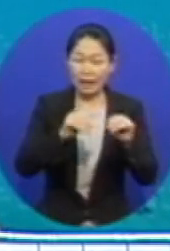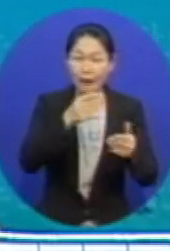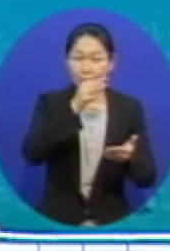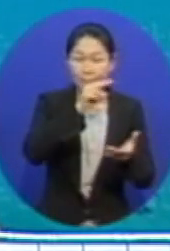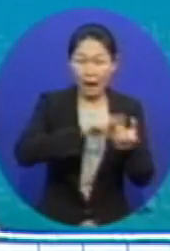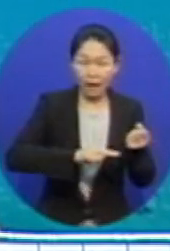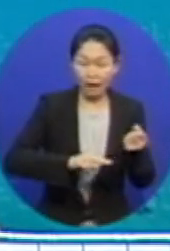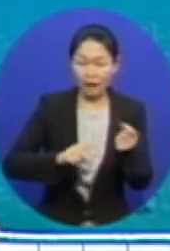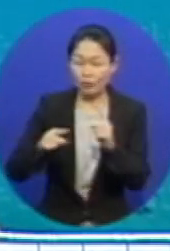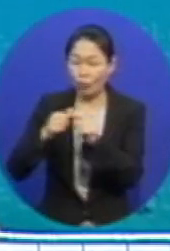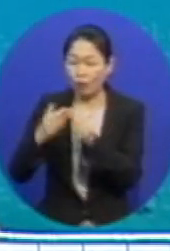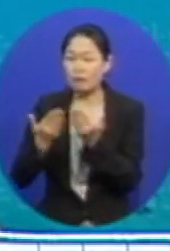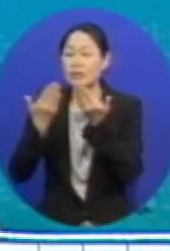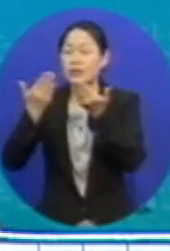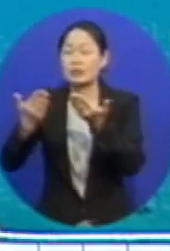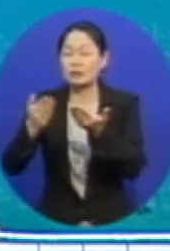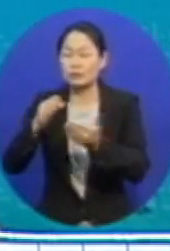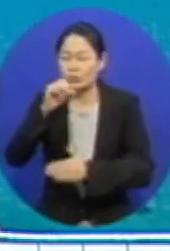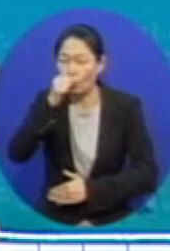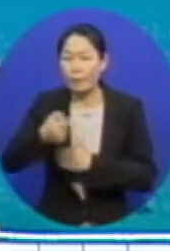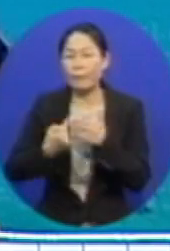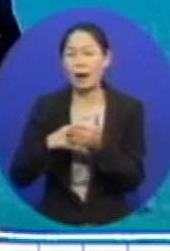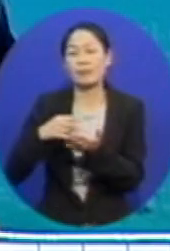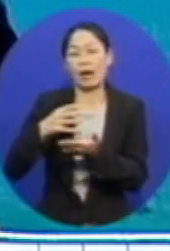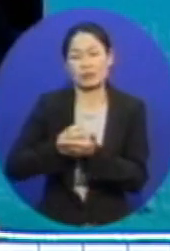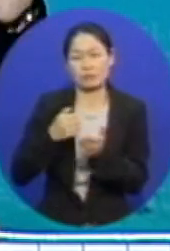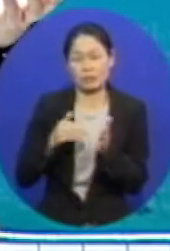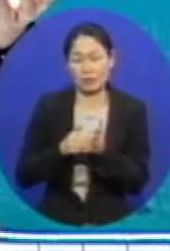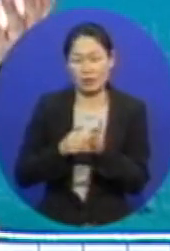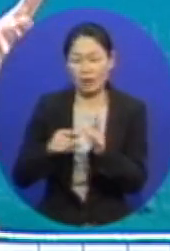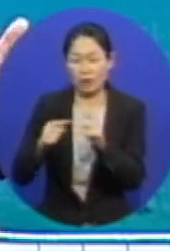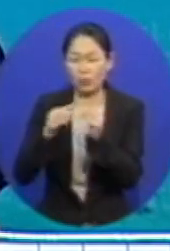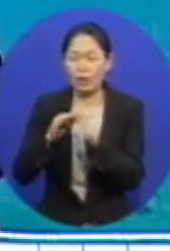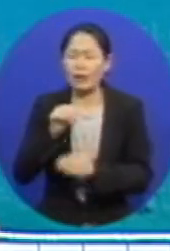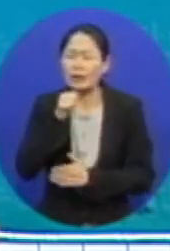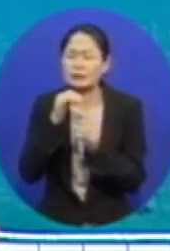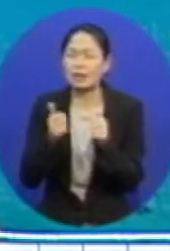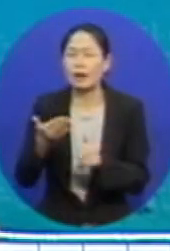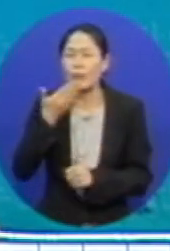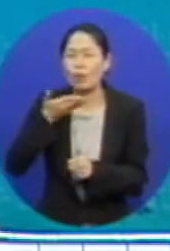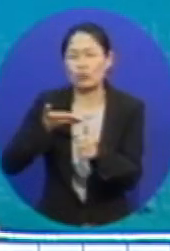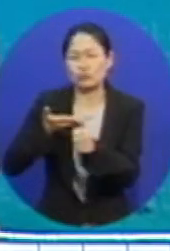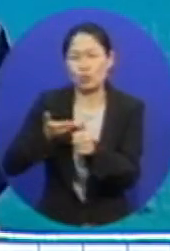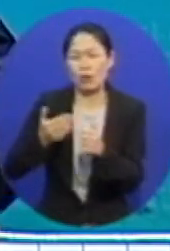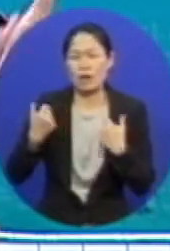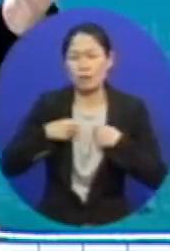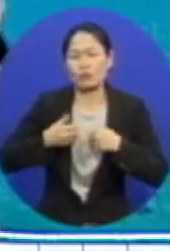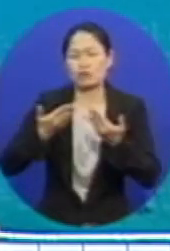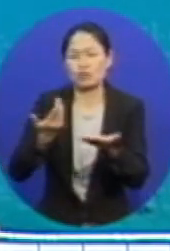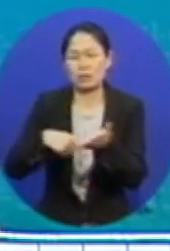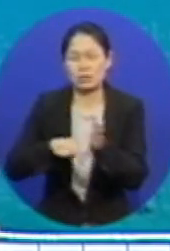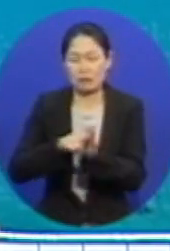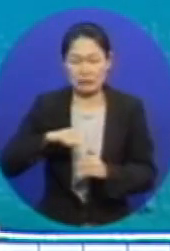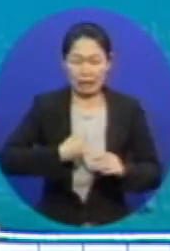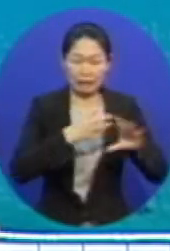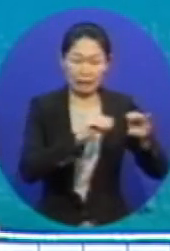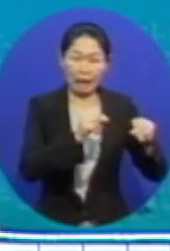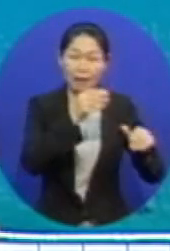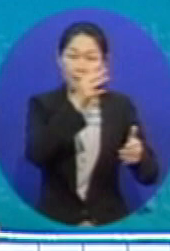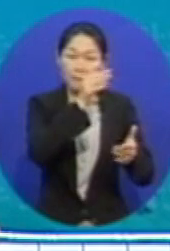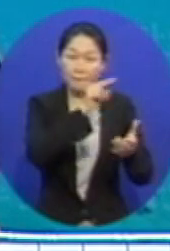써요 가난하고 어려운 교인들 먹이고 입히려고 자기 땅을 팔아서 교회 헌금 할 마음을